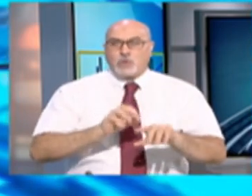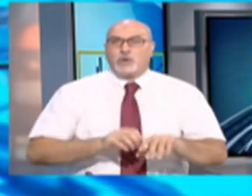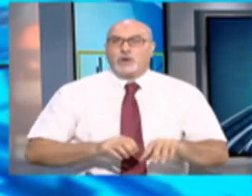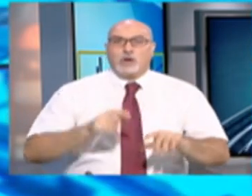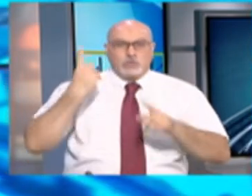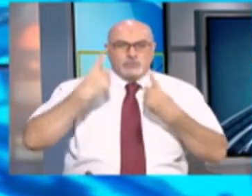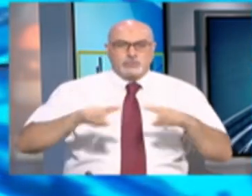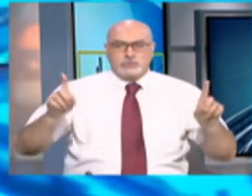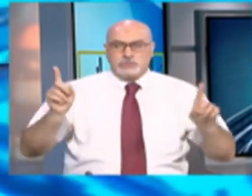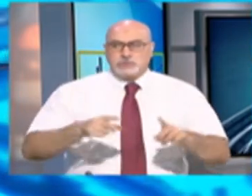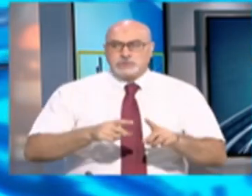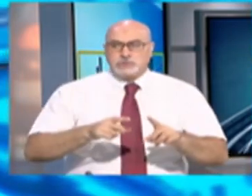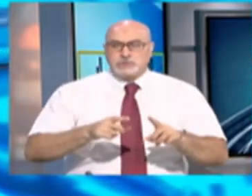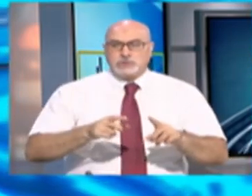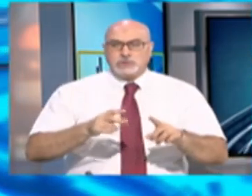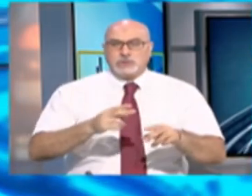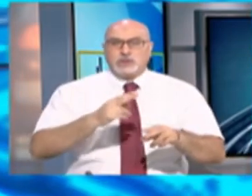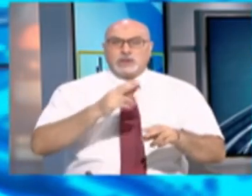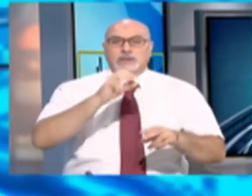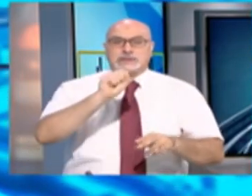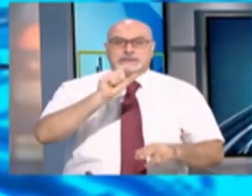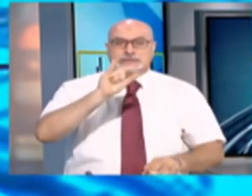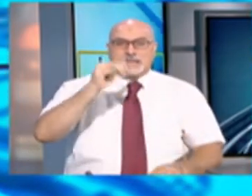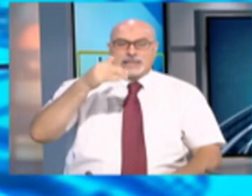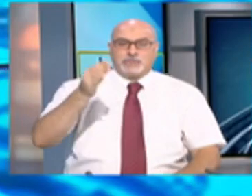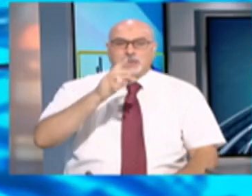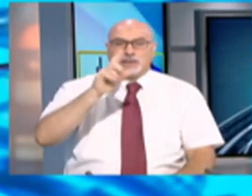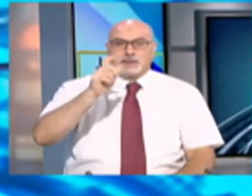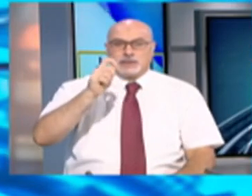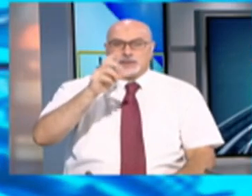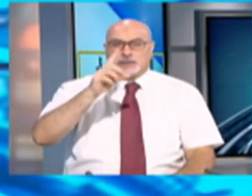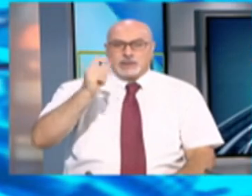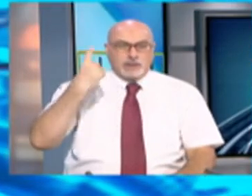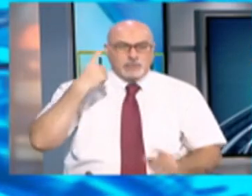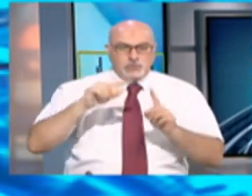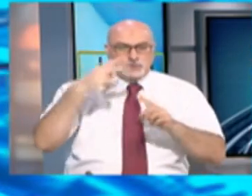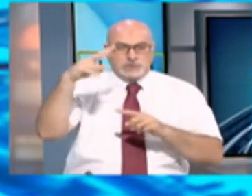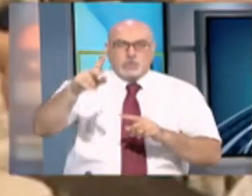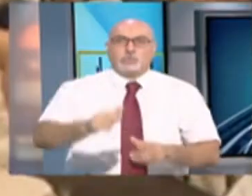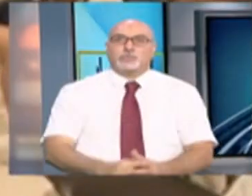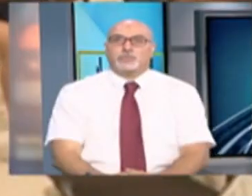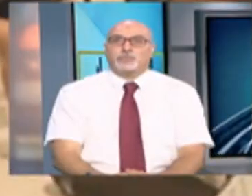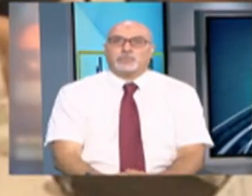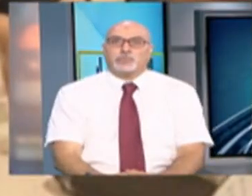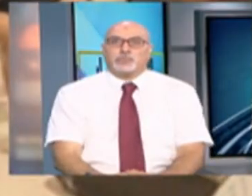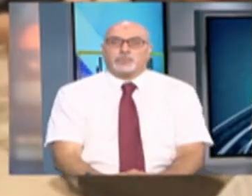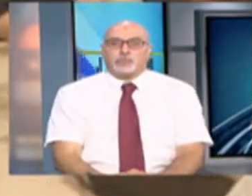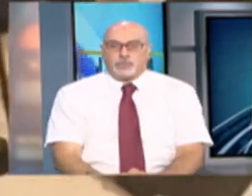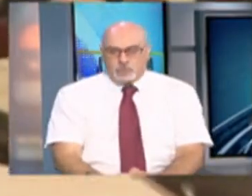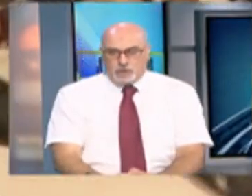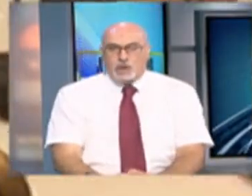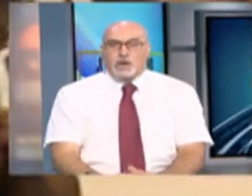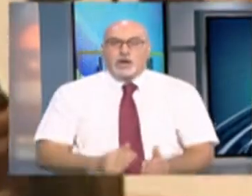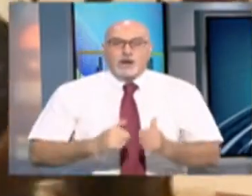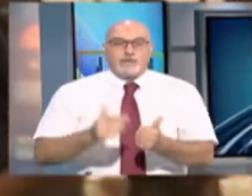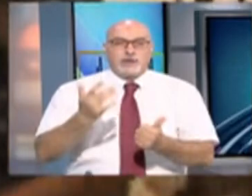سيمفونية من توقيع المايسترو سليم دادا. المزيد مع نوال إسماعيل فراغي. بحس